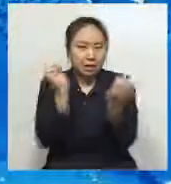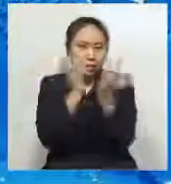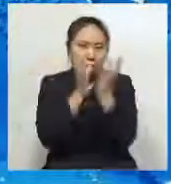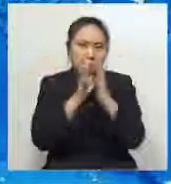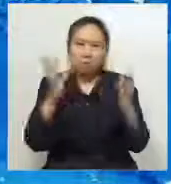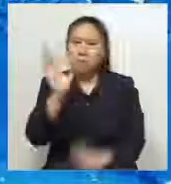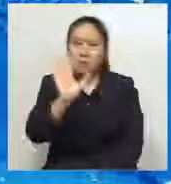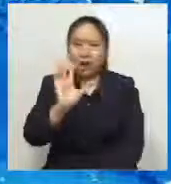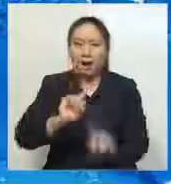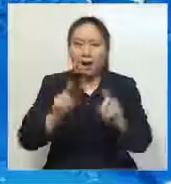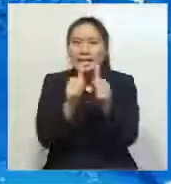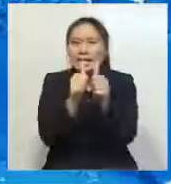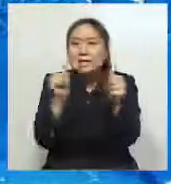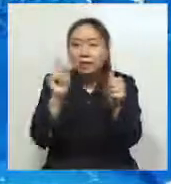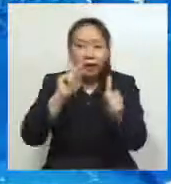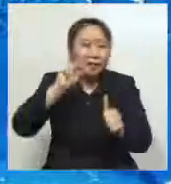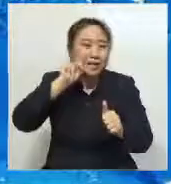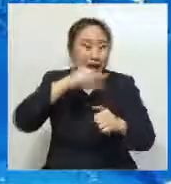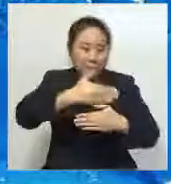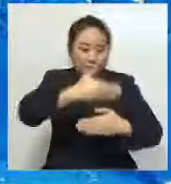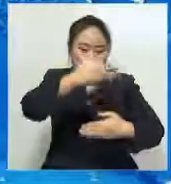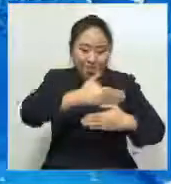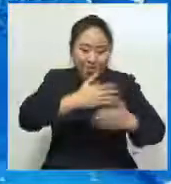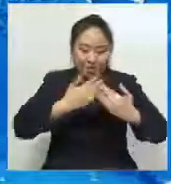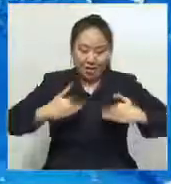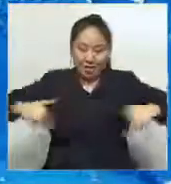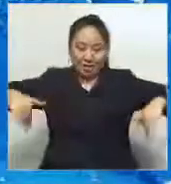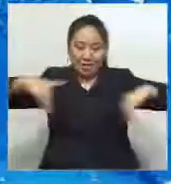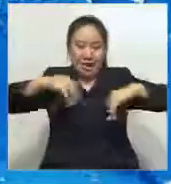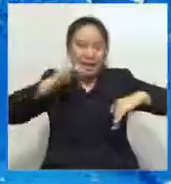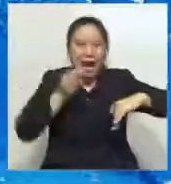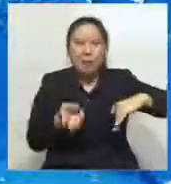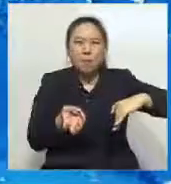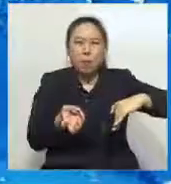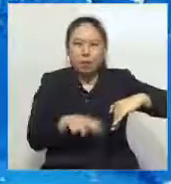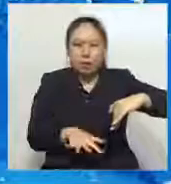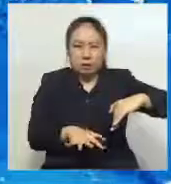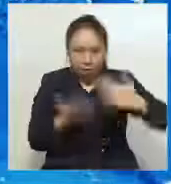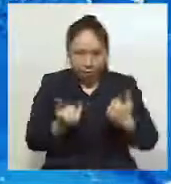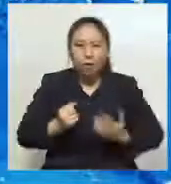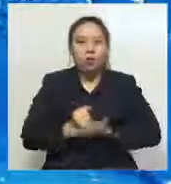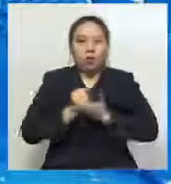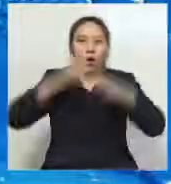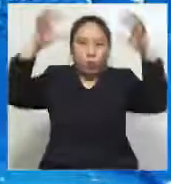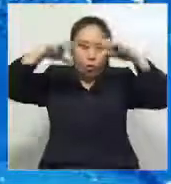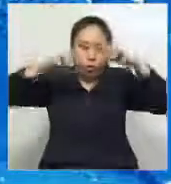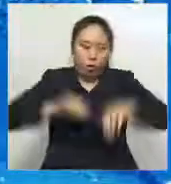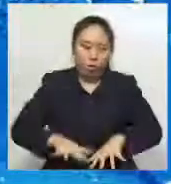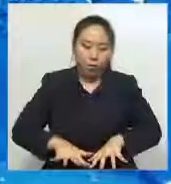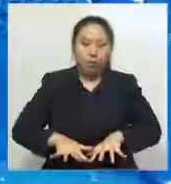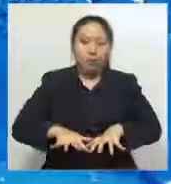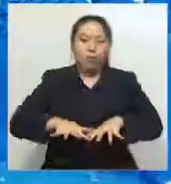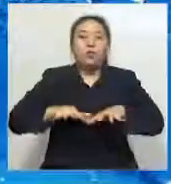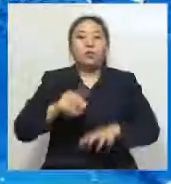จะเป็นผลดีต่ออ่างเก็บน้ำที่มีปริมาณน้ำอยู่น้อยนะคะซึ่งรายงานสถานการณ์น้ำในเขื่อนใหญ่ที่ยังต้องเฝ้าระ